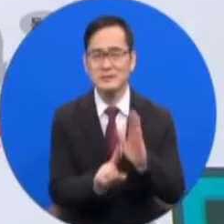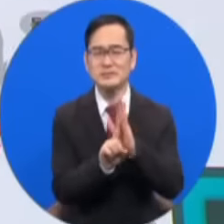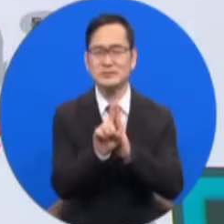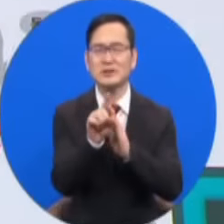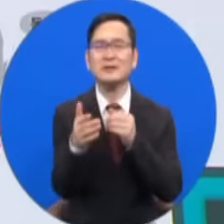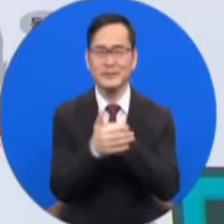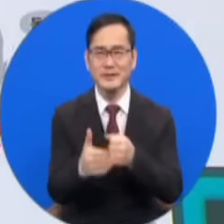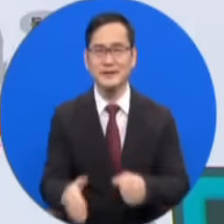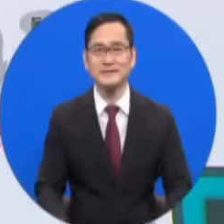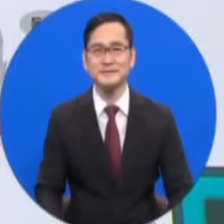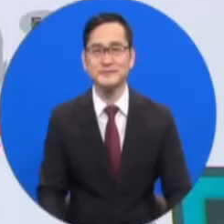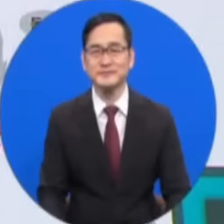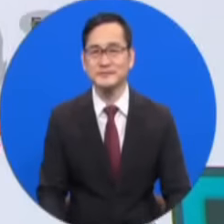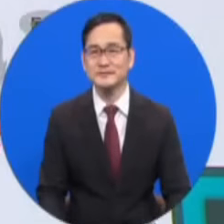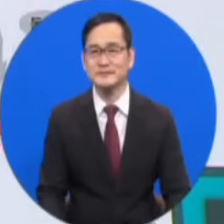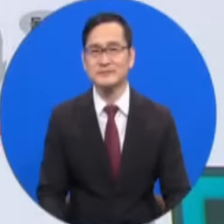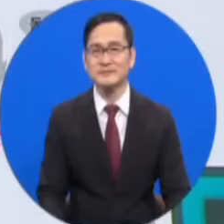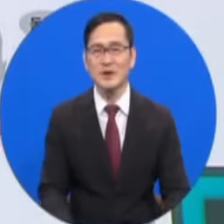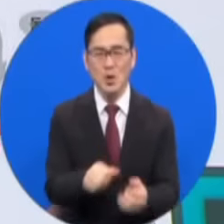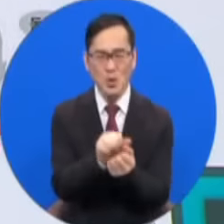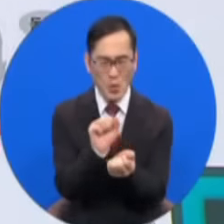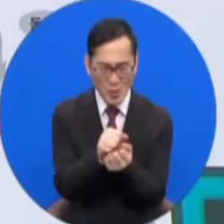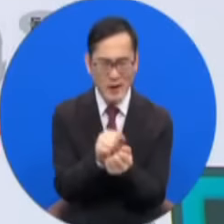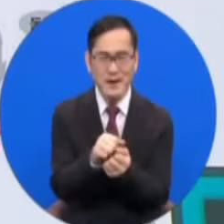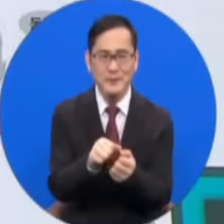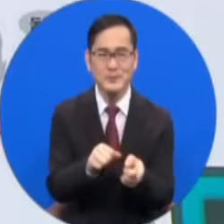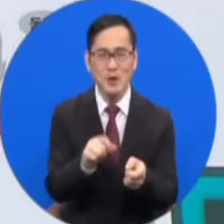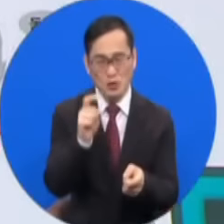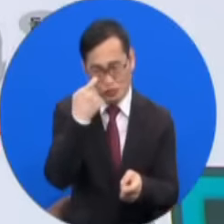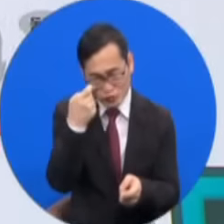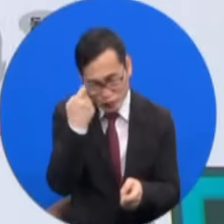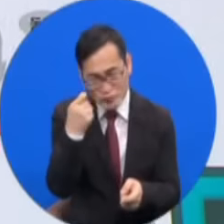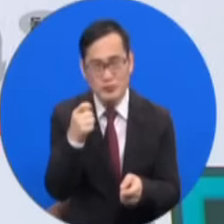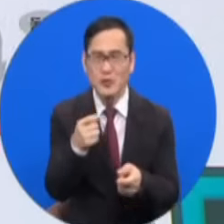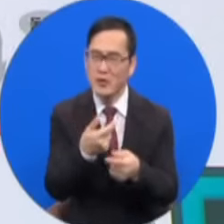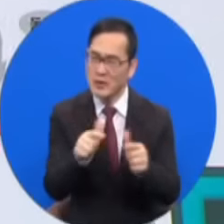굴등 어류도 양식장에서 폐사하는게 속출하고